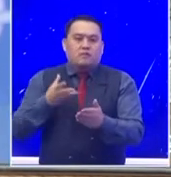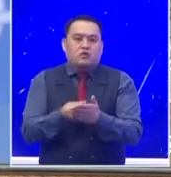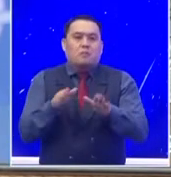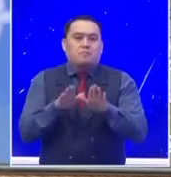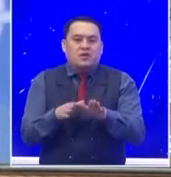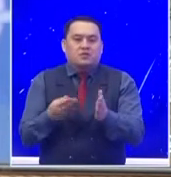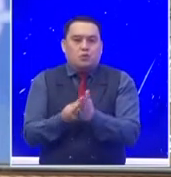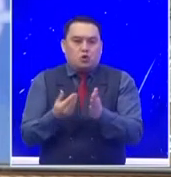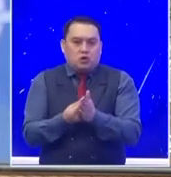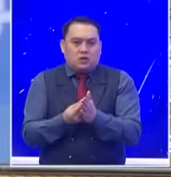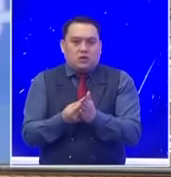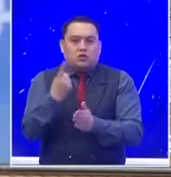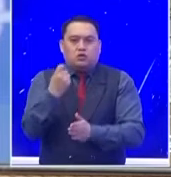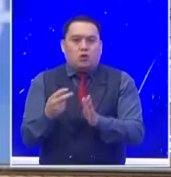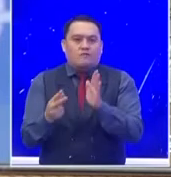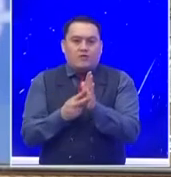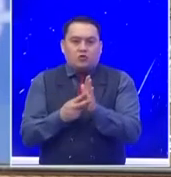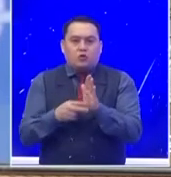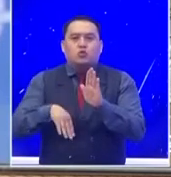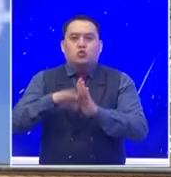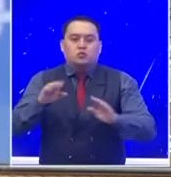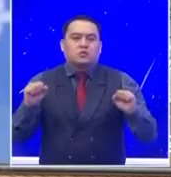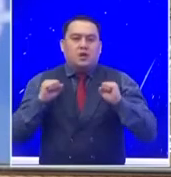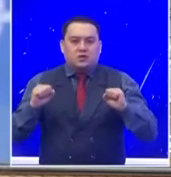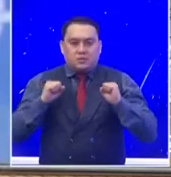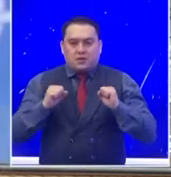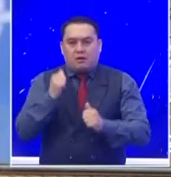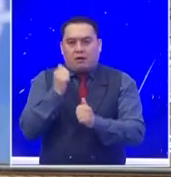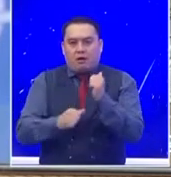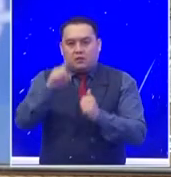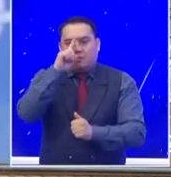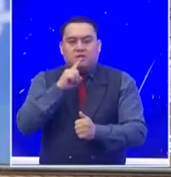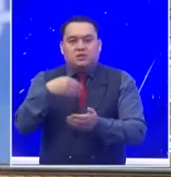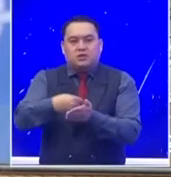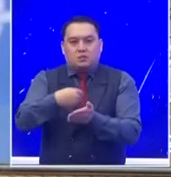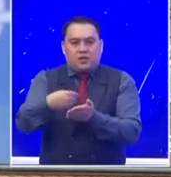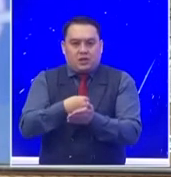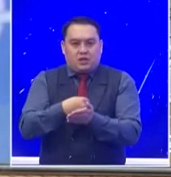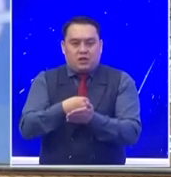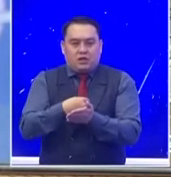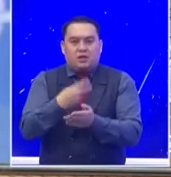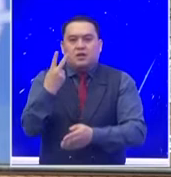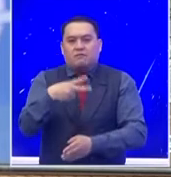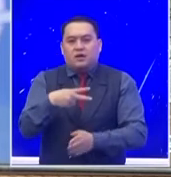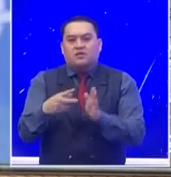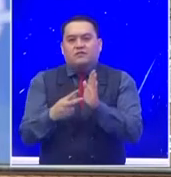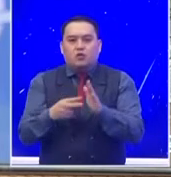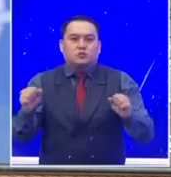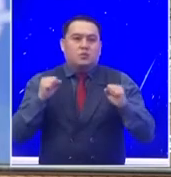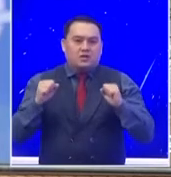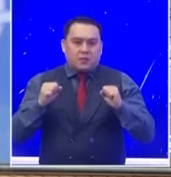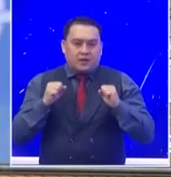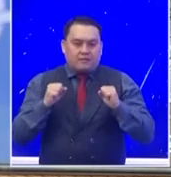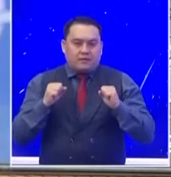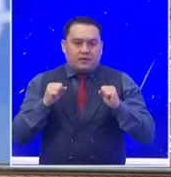бюджета 108 ведущим спортсменам ежемесячные стипендии из них 28 спортсменов